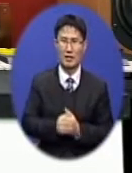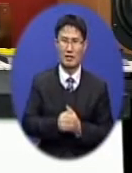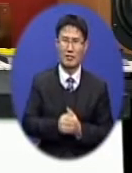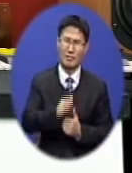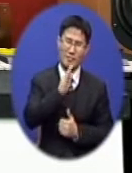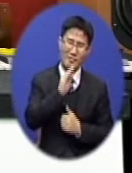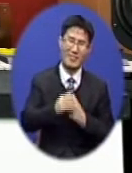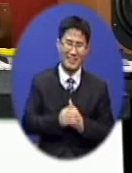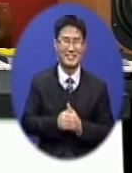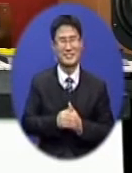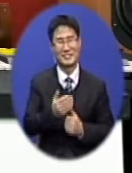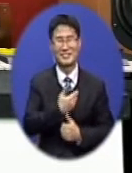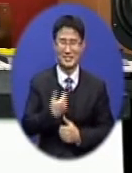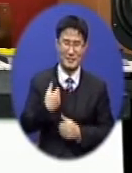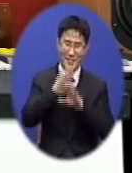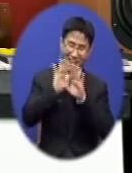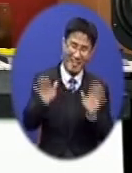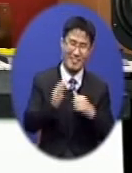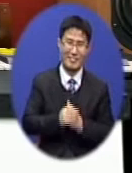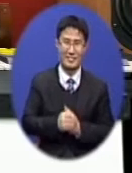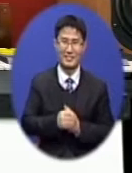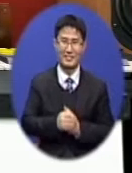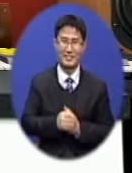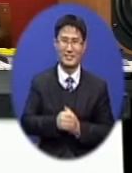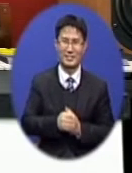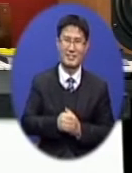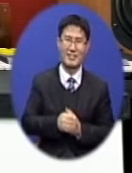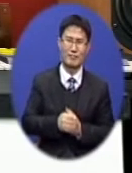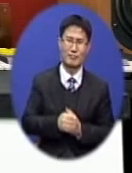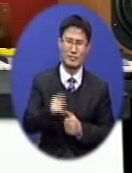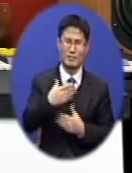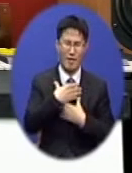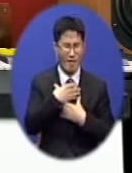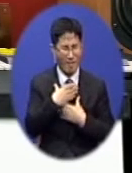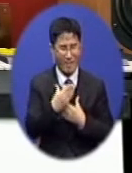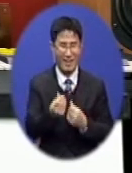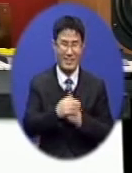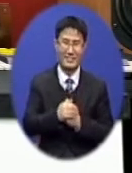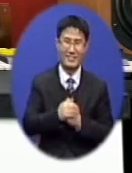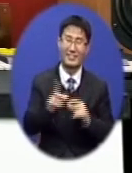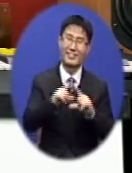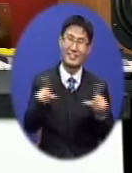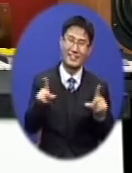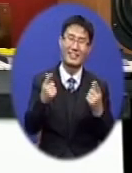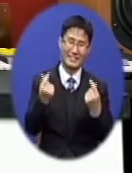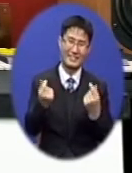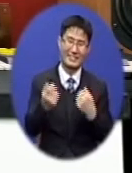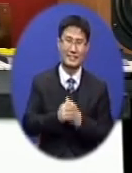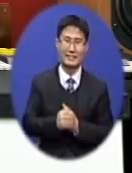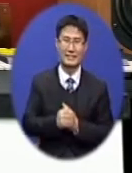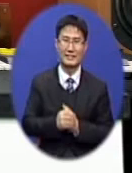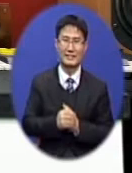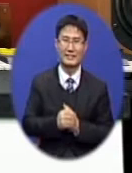참 소탈하고, 네. 예, 그냥 아무데나 앉으면 서민적이고, 맞아요. 얼마나 좋은지 몰라요. 예.